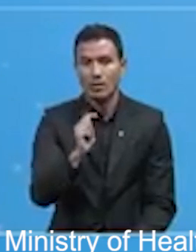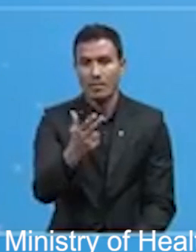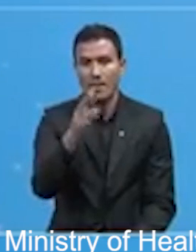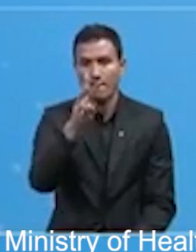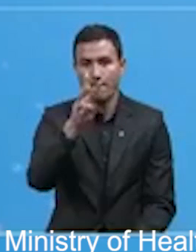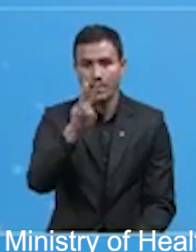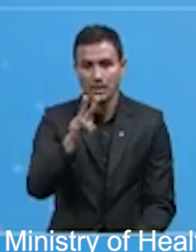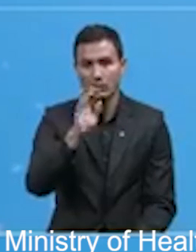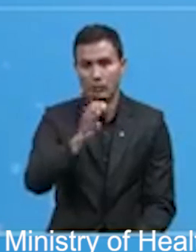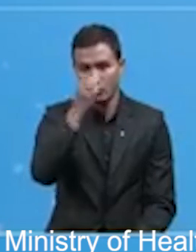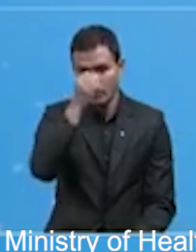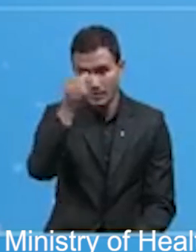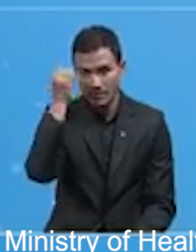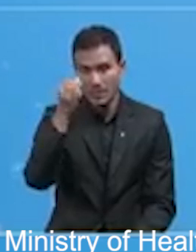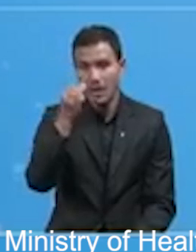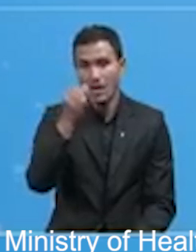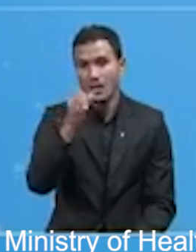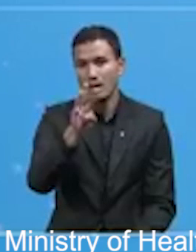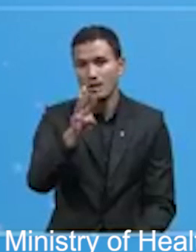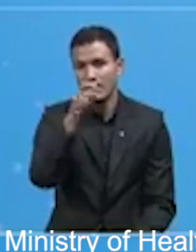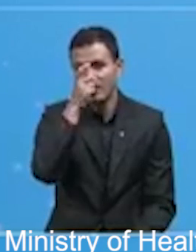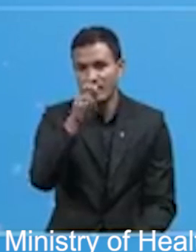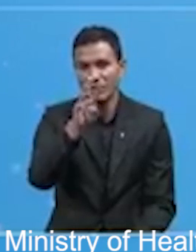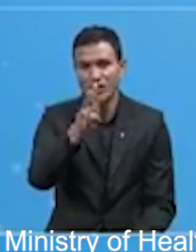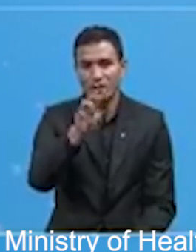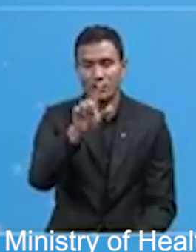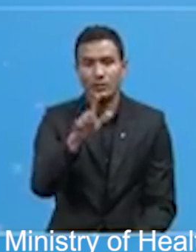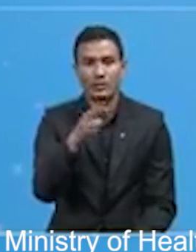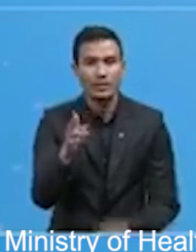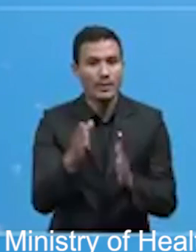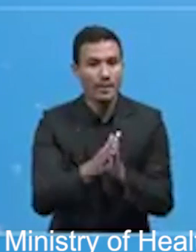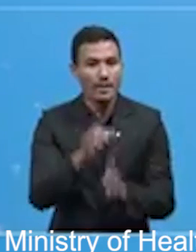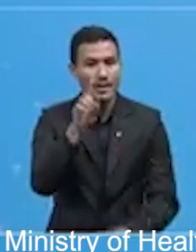प्रदेशमा 32 र सुदूरपश्चिम प्रदेशमा 337 जना गरी जम्मा